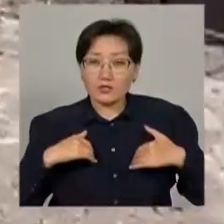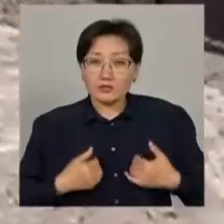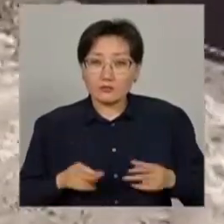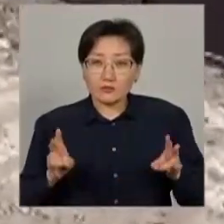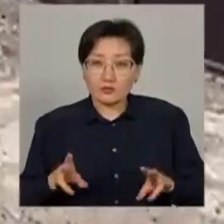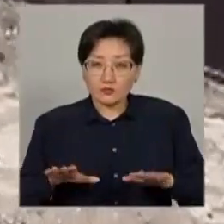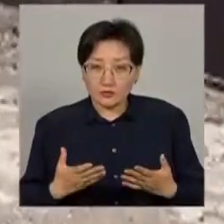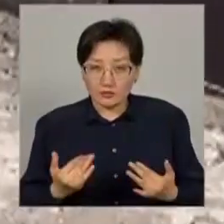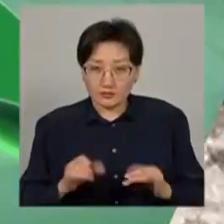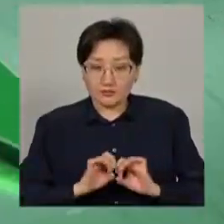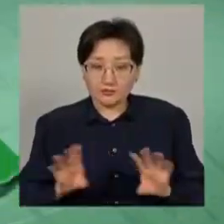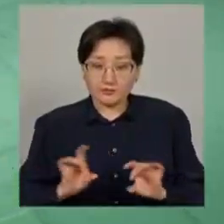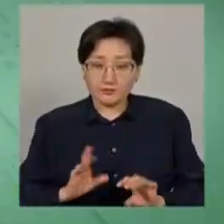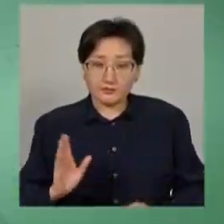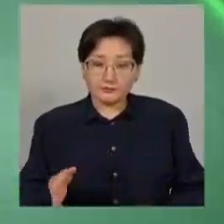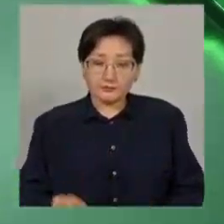мән-жайы сәлден кейін.